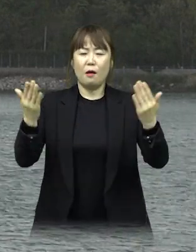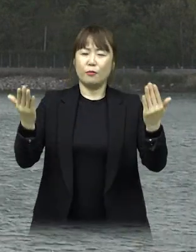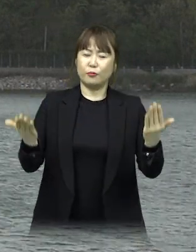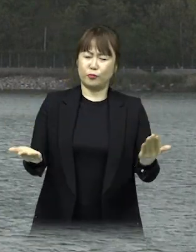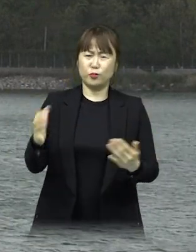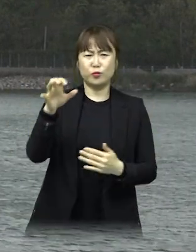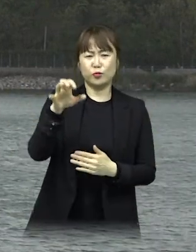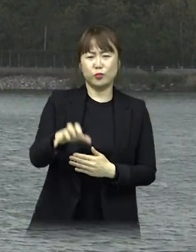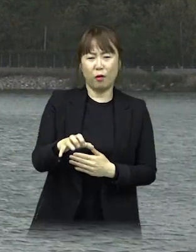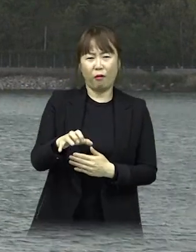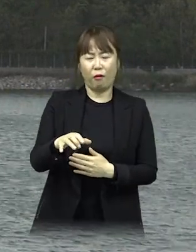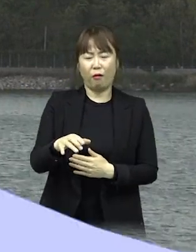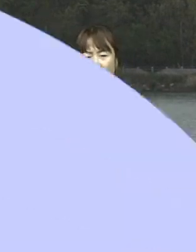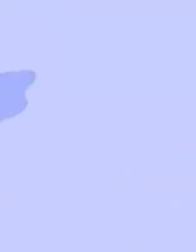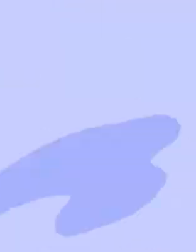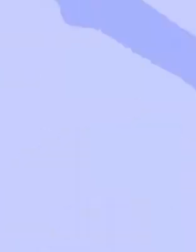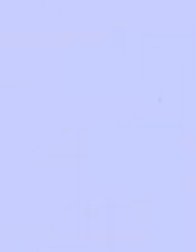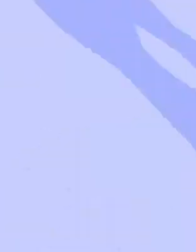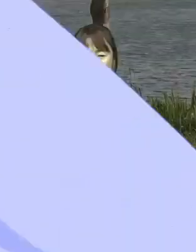휴식 공간이 될 것 같습니다.